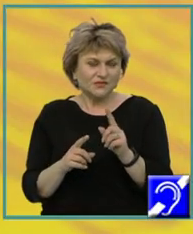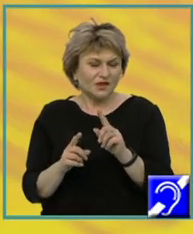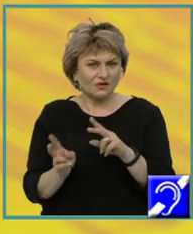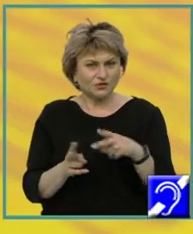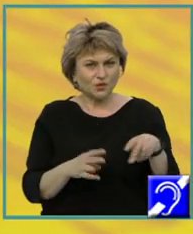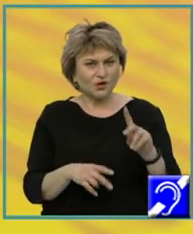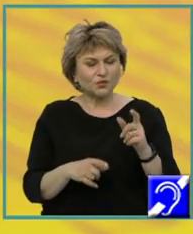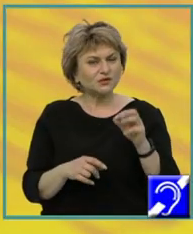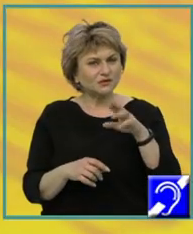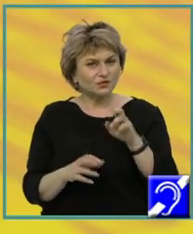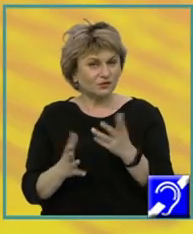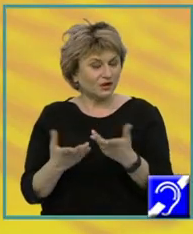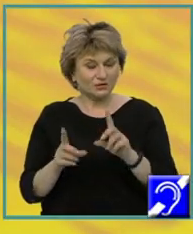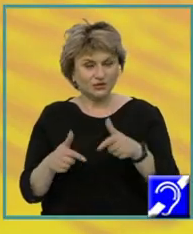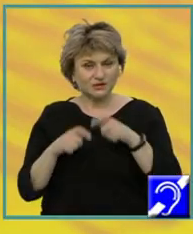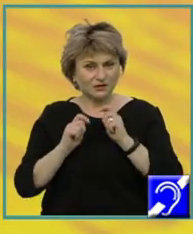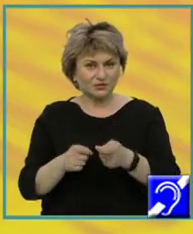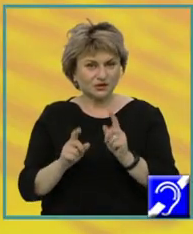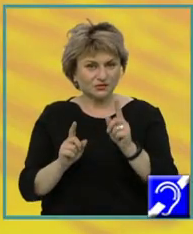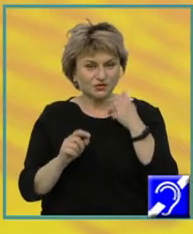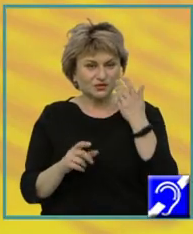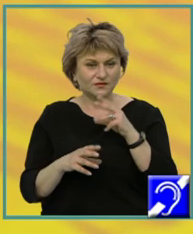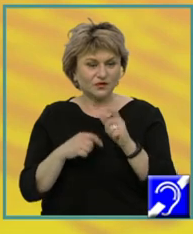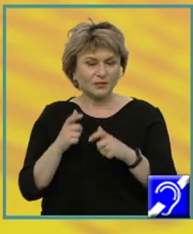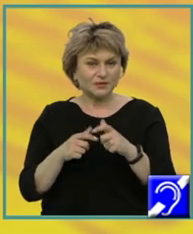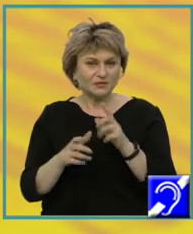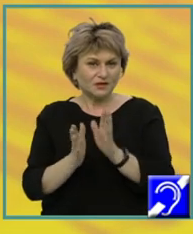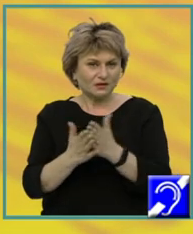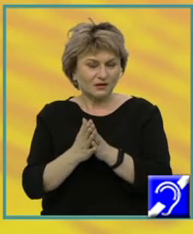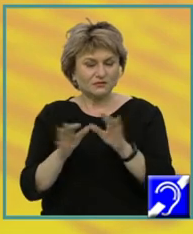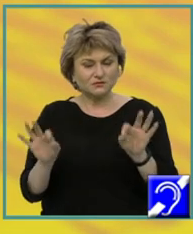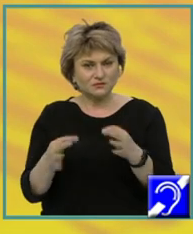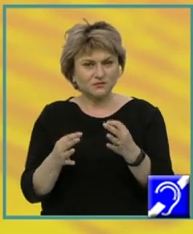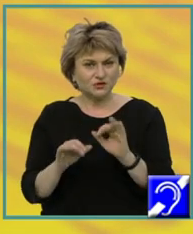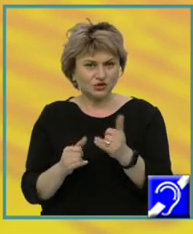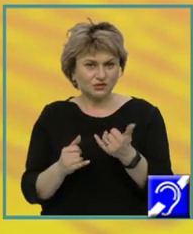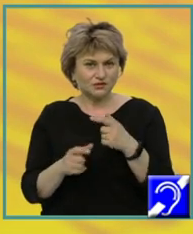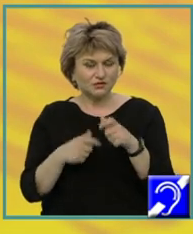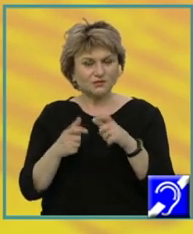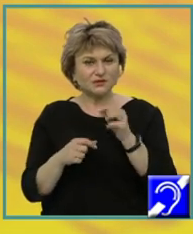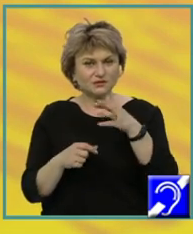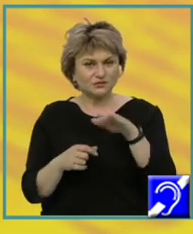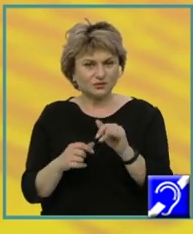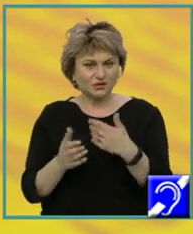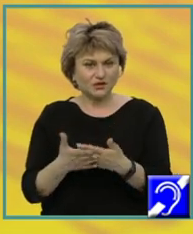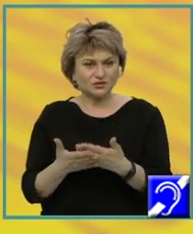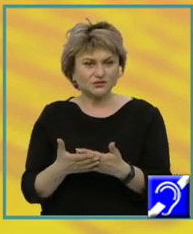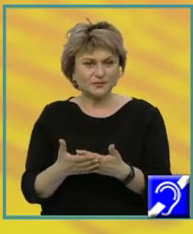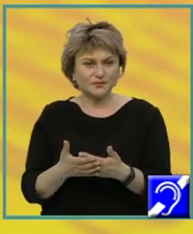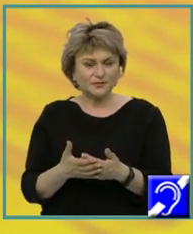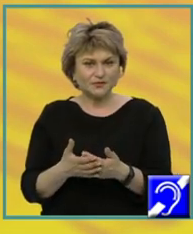la care ne putem raporta atunci când vorbim despre romanul modern și trăsăturile acestuia